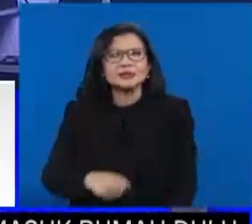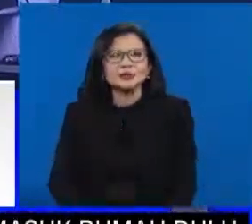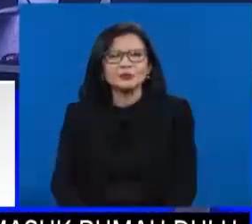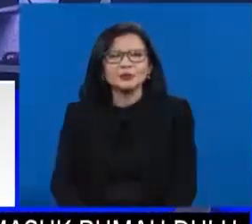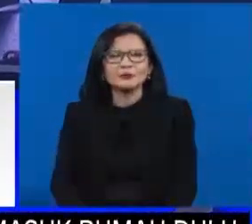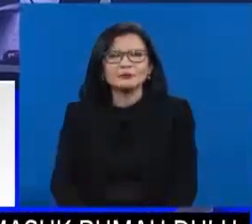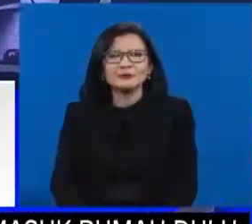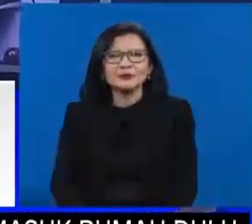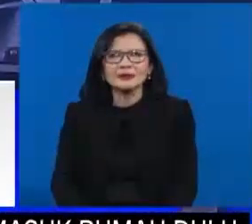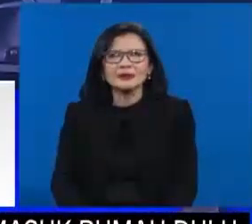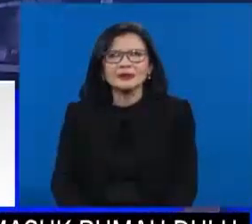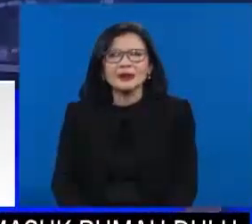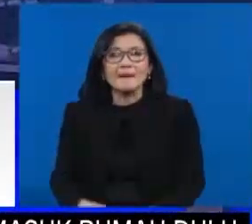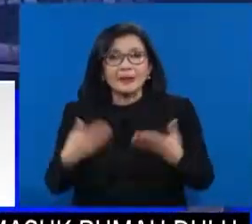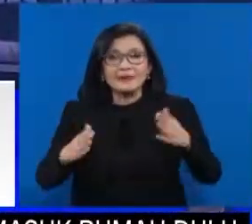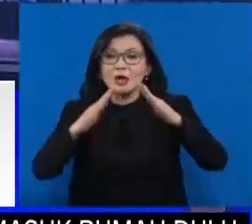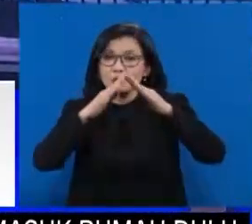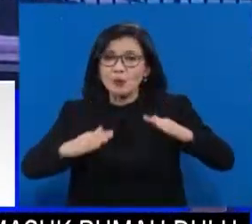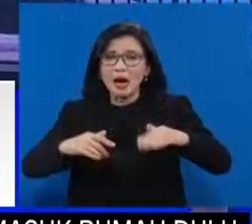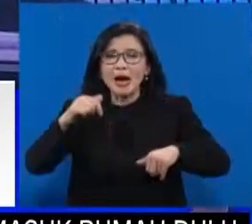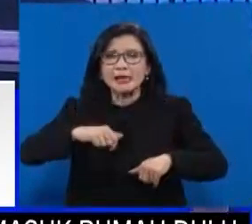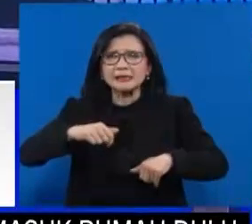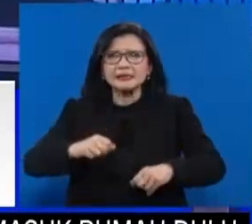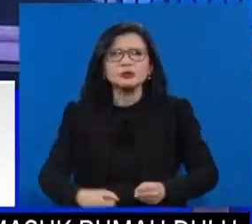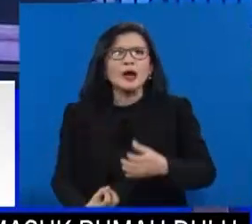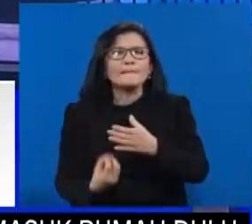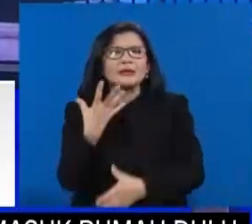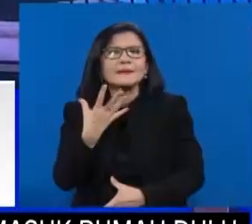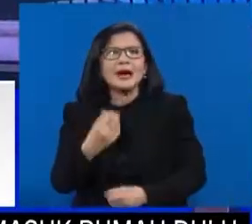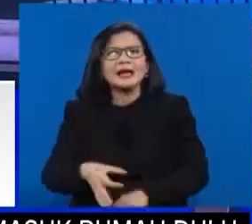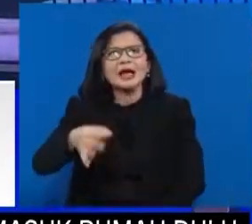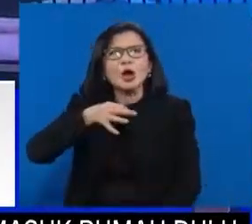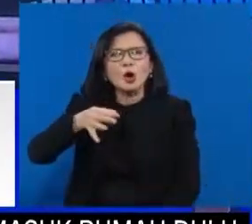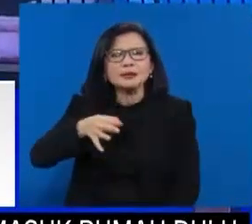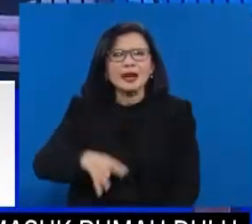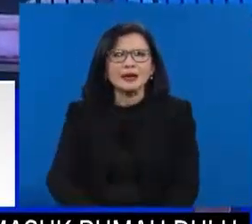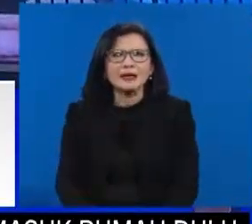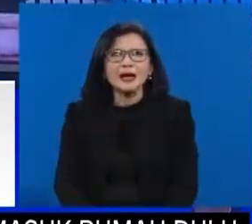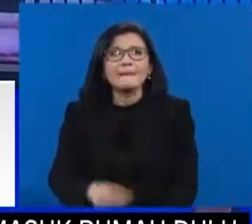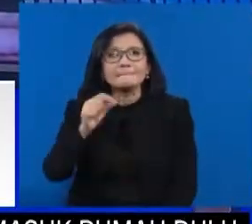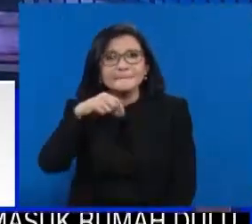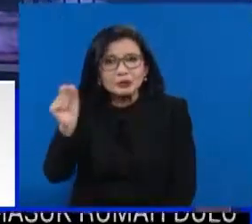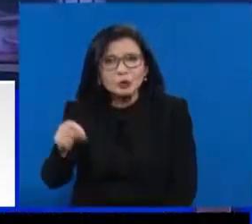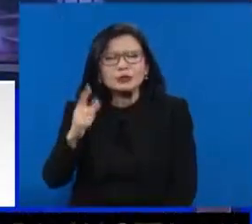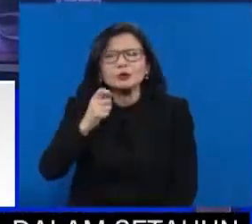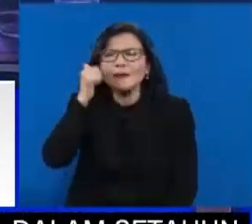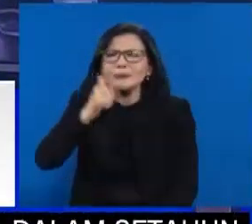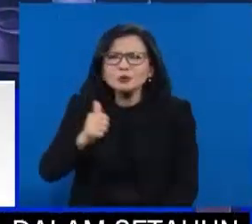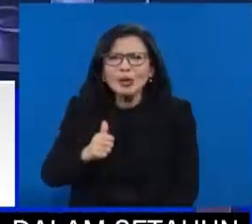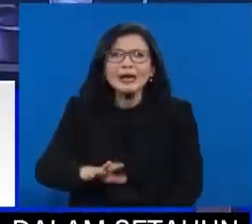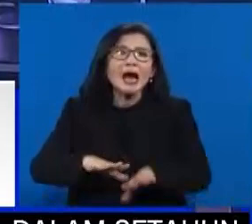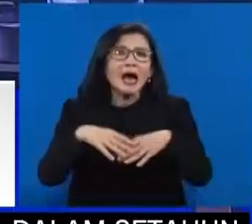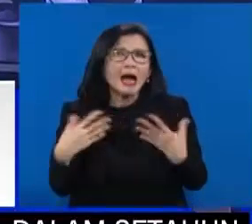favorit. Sejauh mana hunian jenis ini menjadi konsekuensi perkembangan megapolitan dan apakah benar-benar jadi kebutuhan